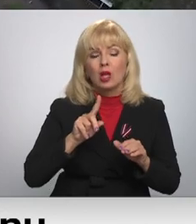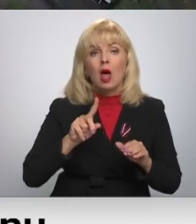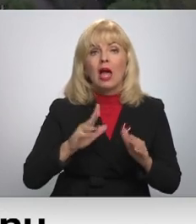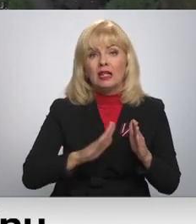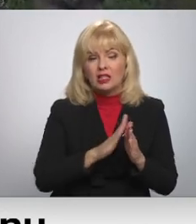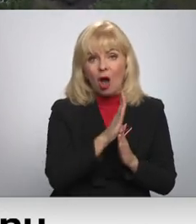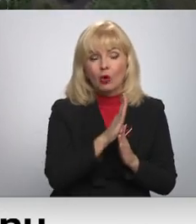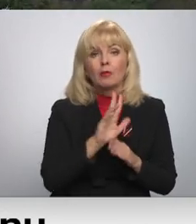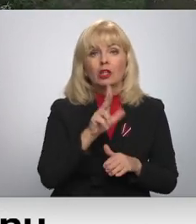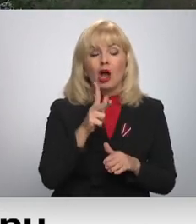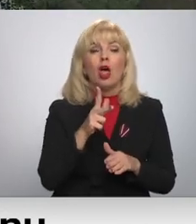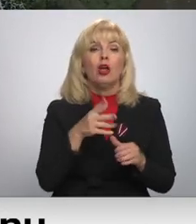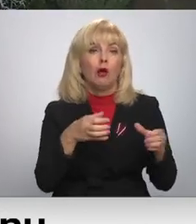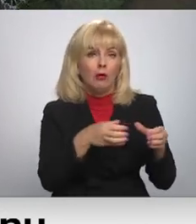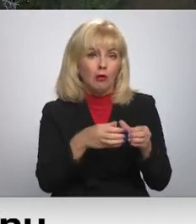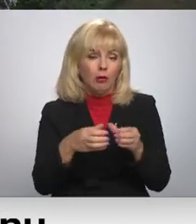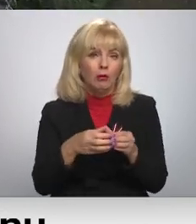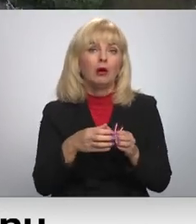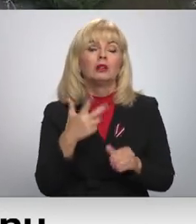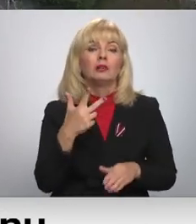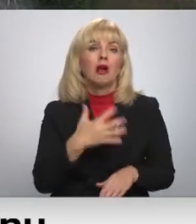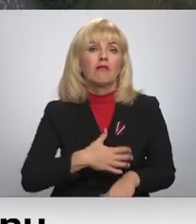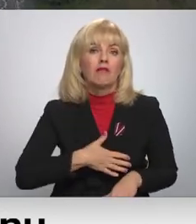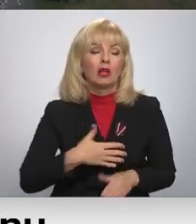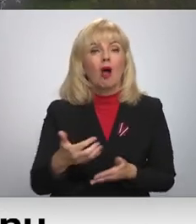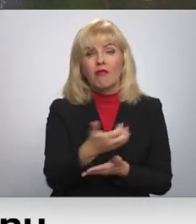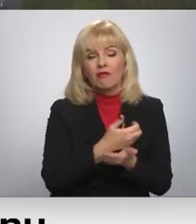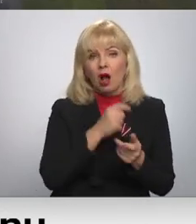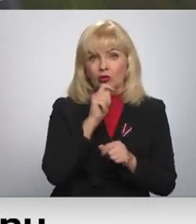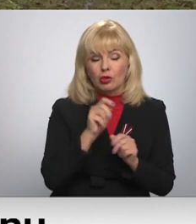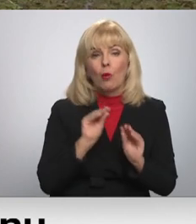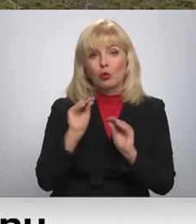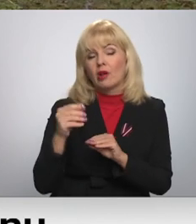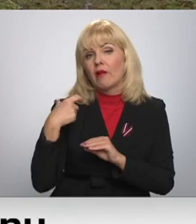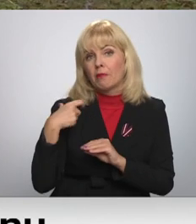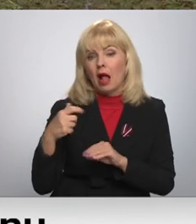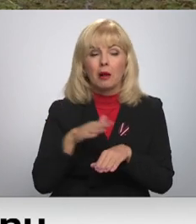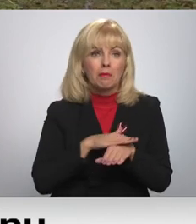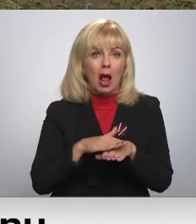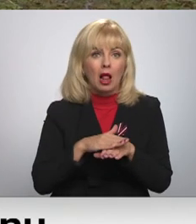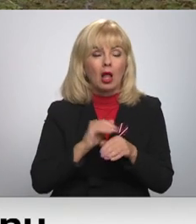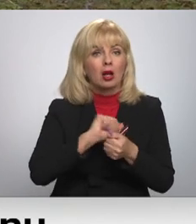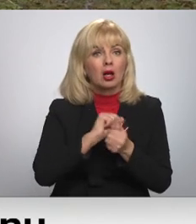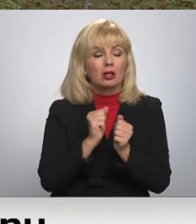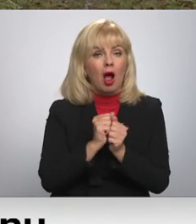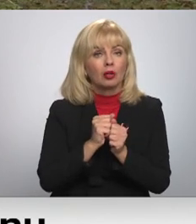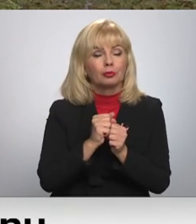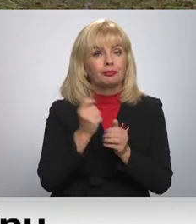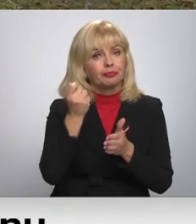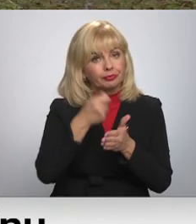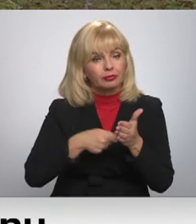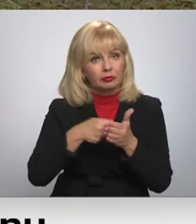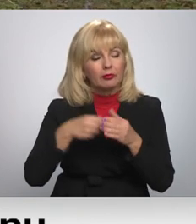brigādes štābs, tās 6 bataljoni un veterāni, vāca ziedojumus un uzstādīja pulkvedim pelēkā granītā kaltu pieminekli ar